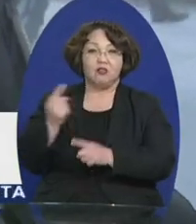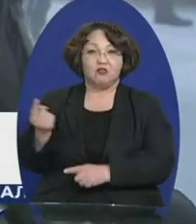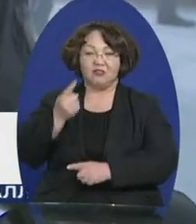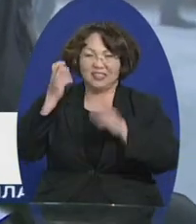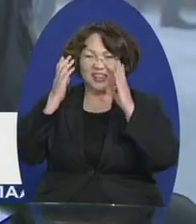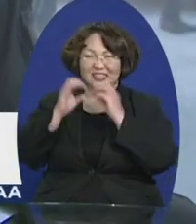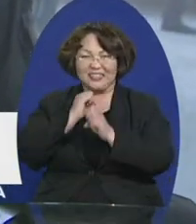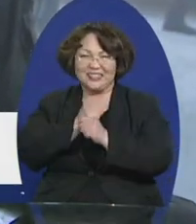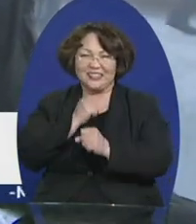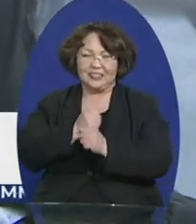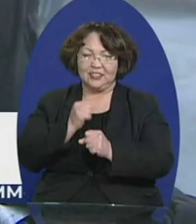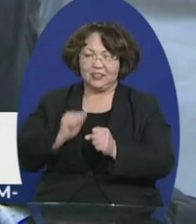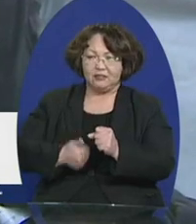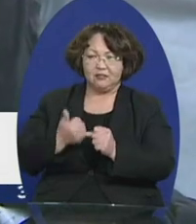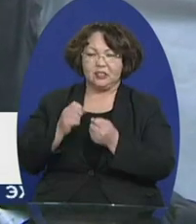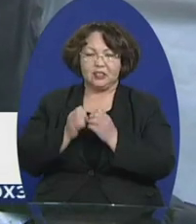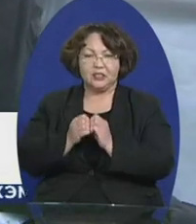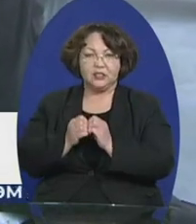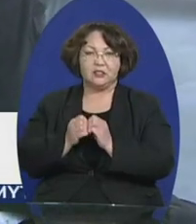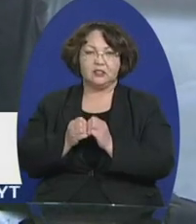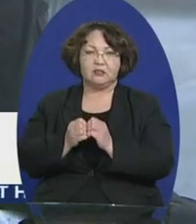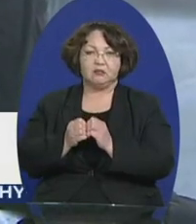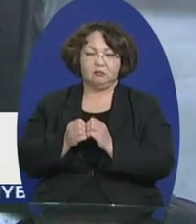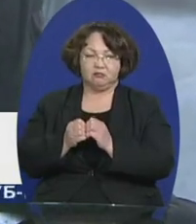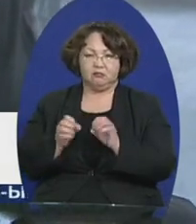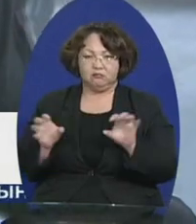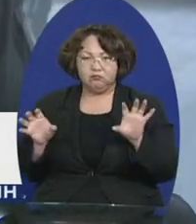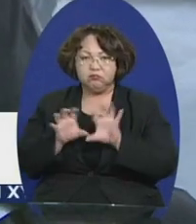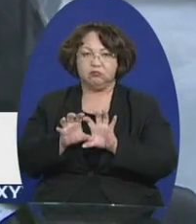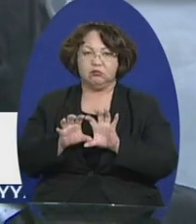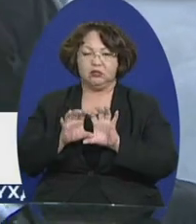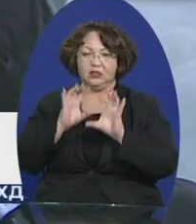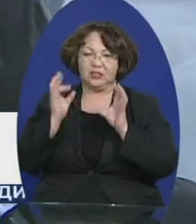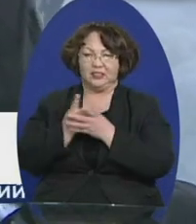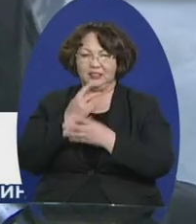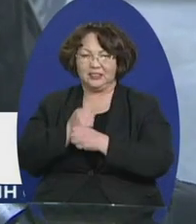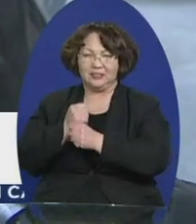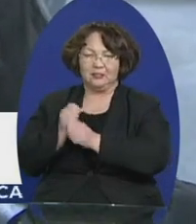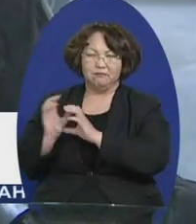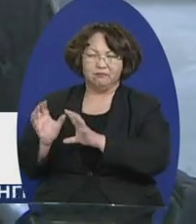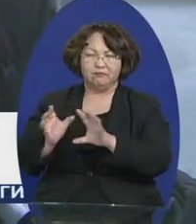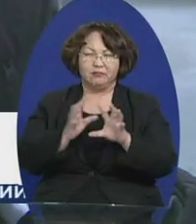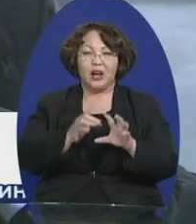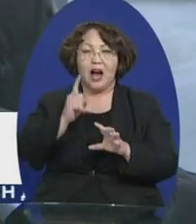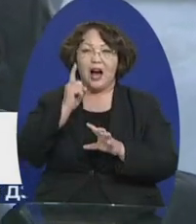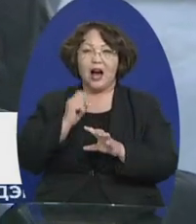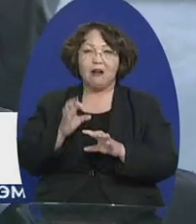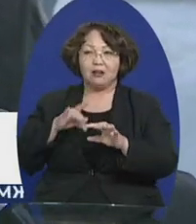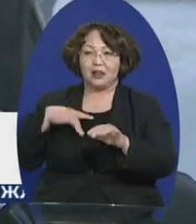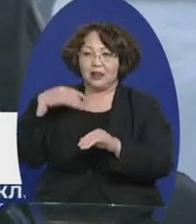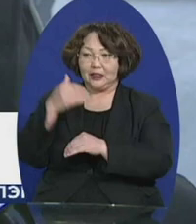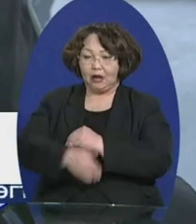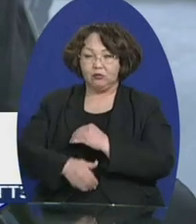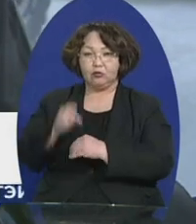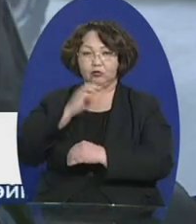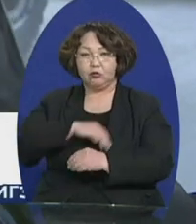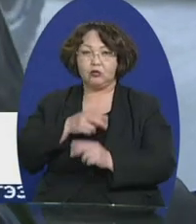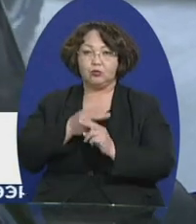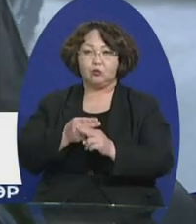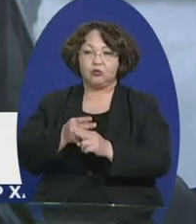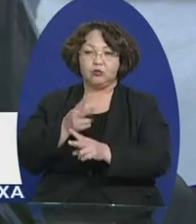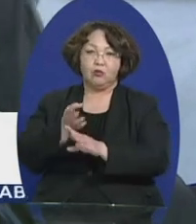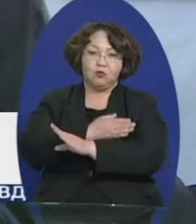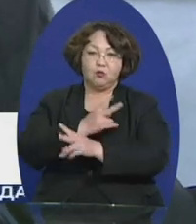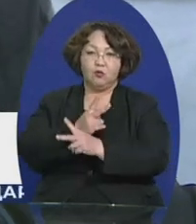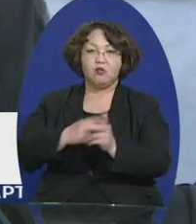бэлэн бэлтгэлийн хүрээнд одоо хамтарч хавржилтыг одоо хамтдаа даван туулах ийм чиглэл рүү орох одоо эрхцүү орчин